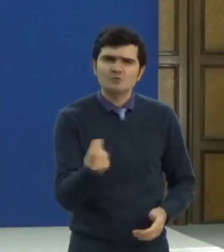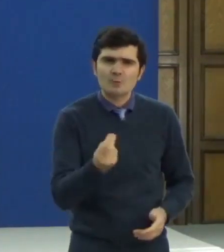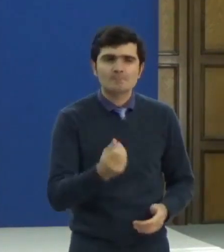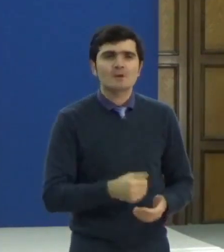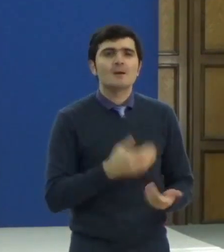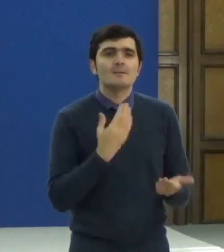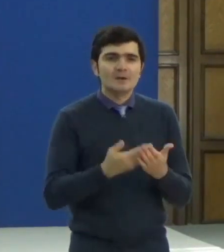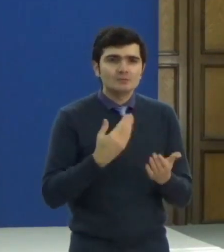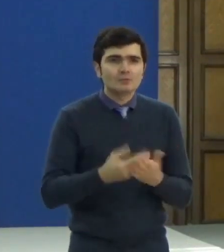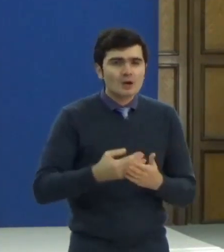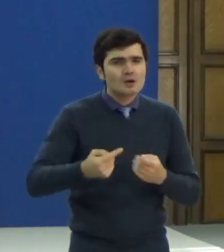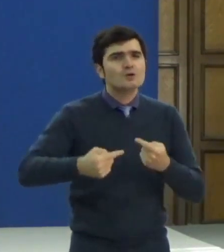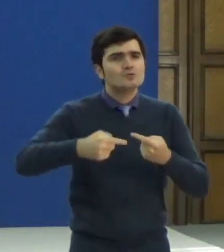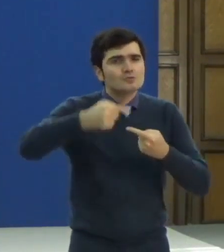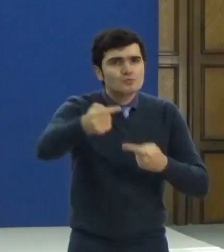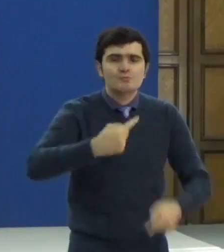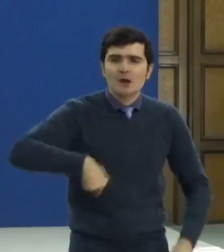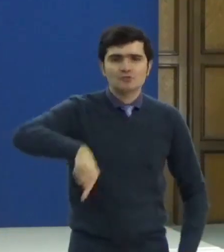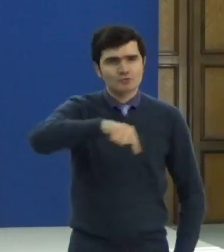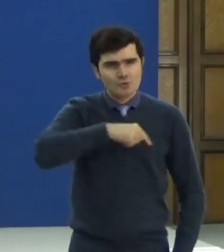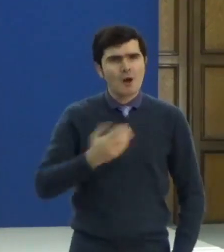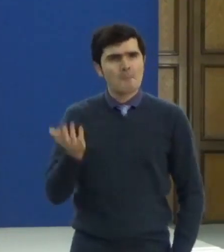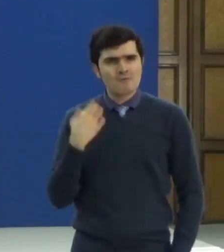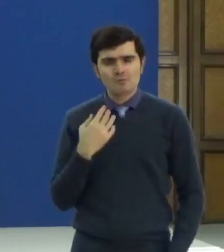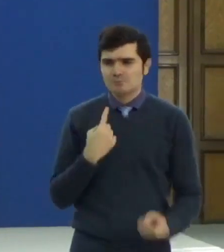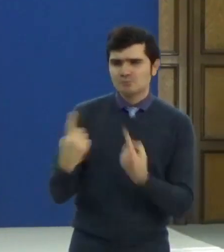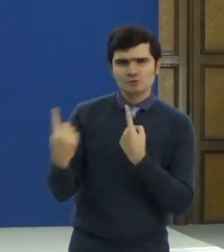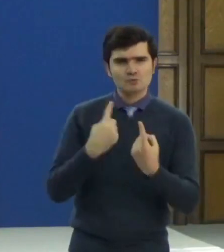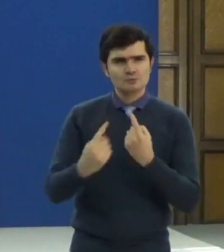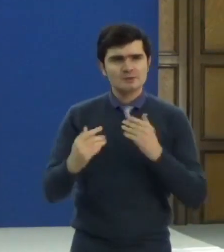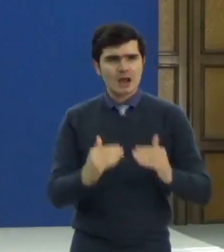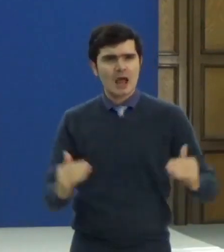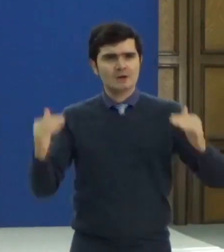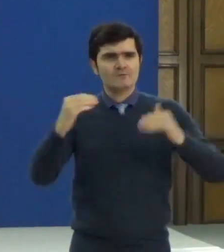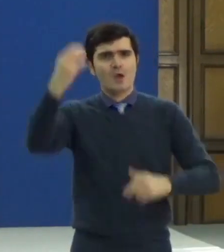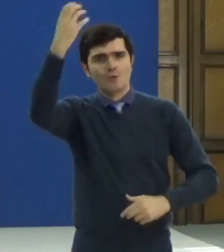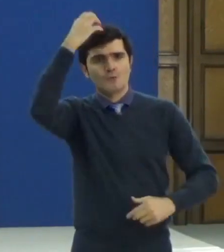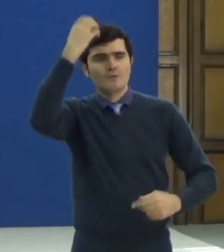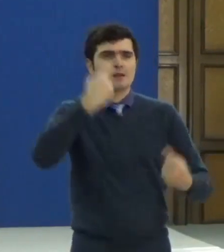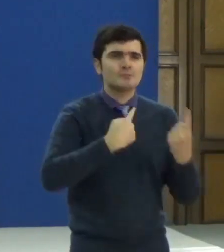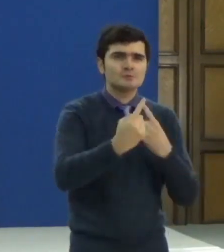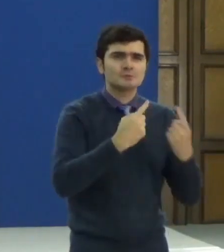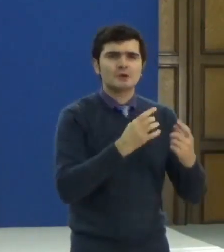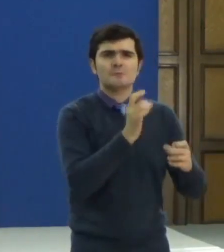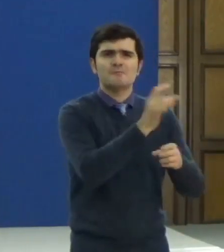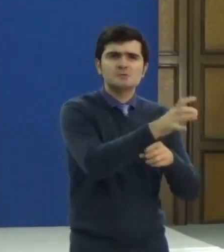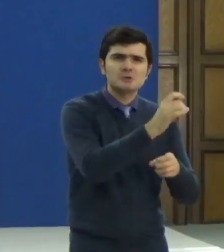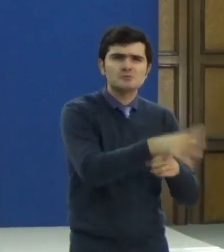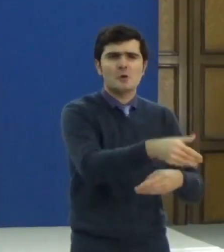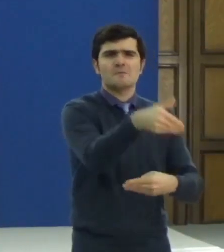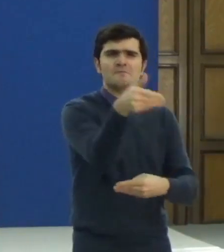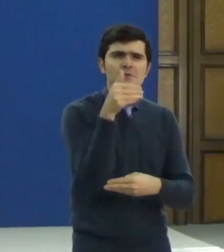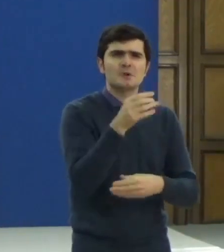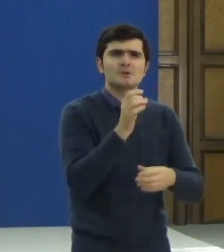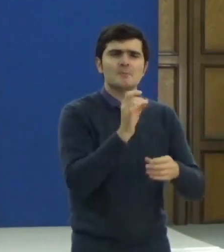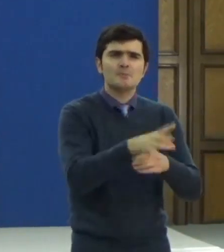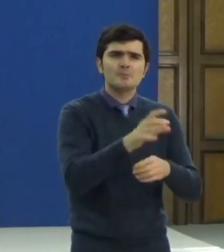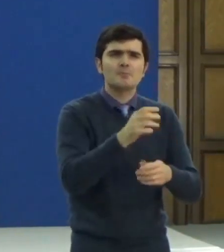urma discuțiilor purtate la nivel guvernamental cu comercianții de produse